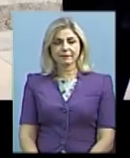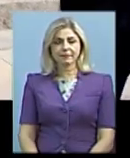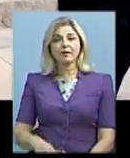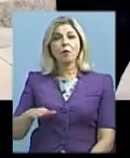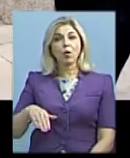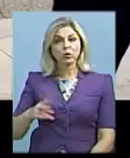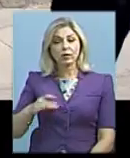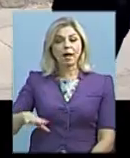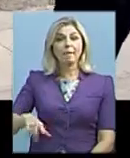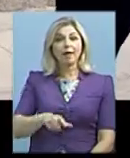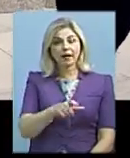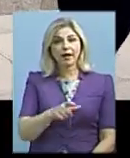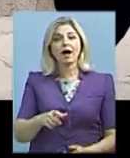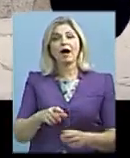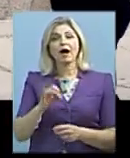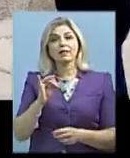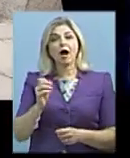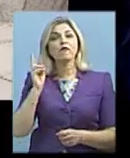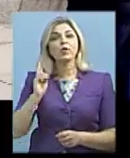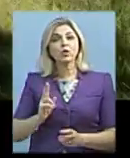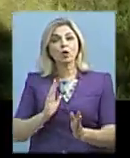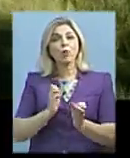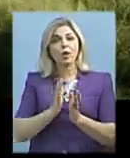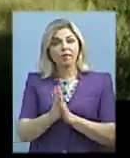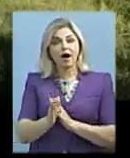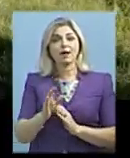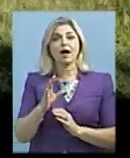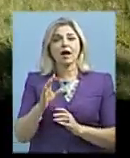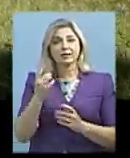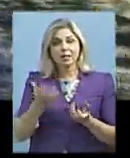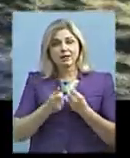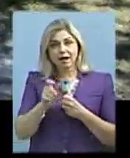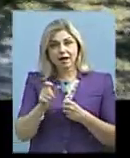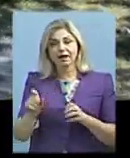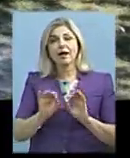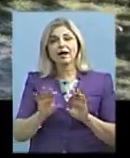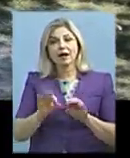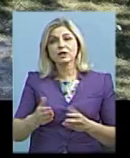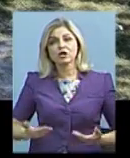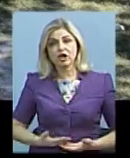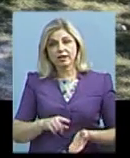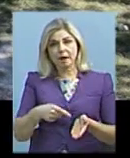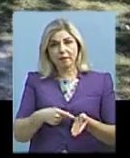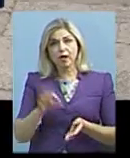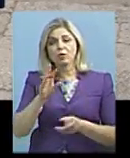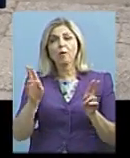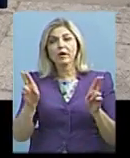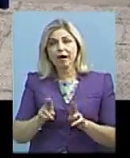Потім на березі, на Флотському бульварі та на пляжі «Стрілка» рятувальники проінформували жителів міста про правила поводження на